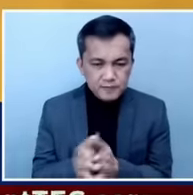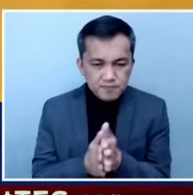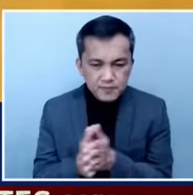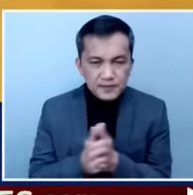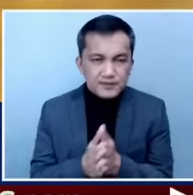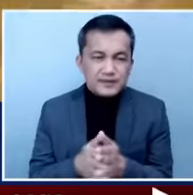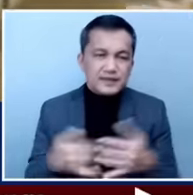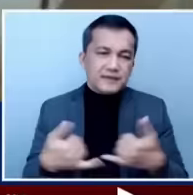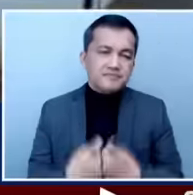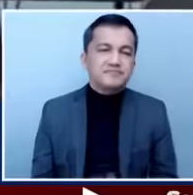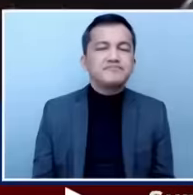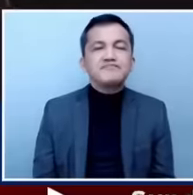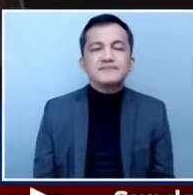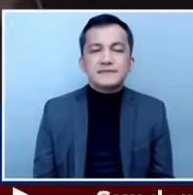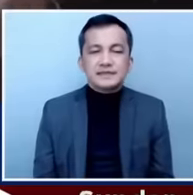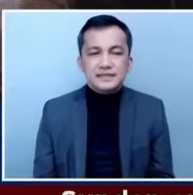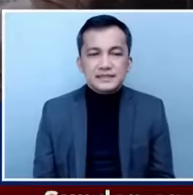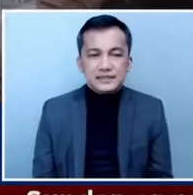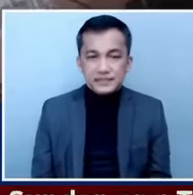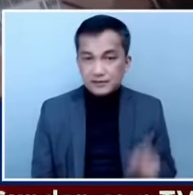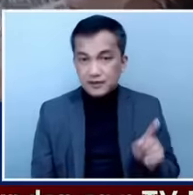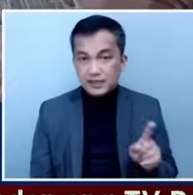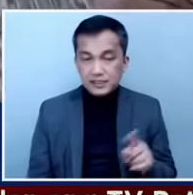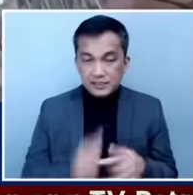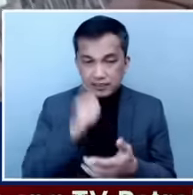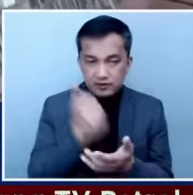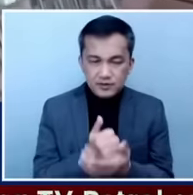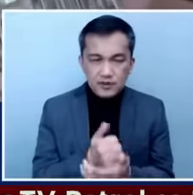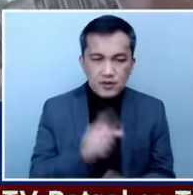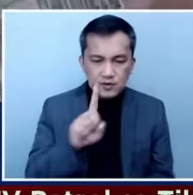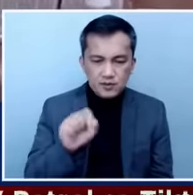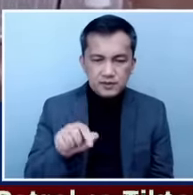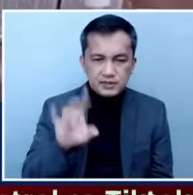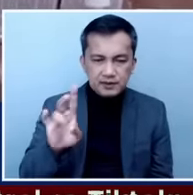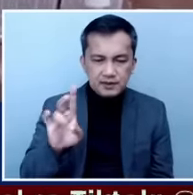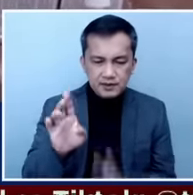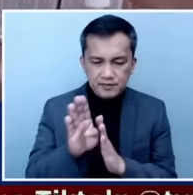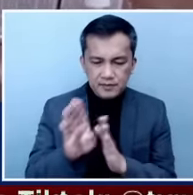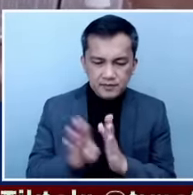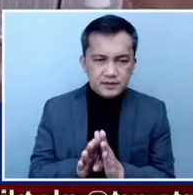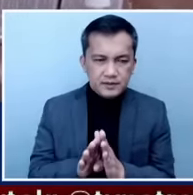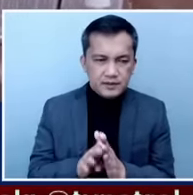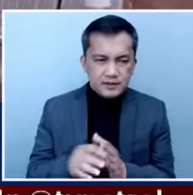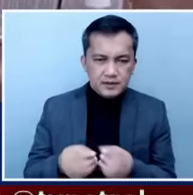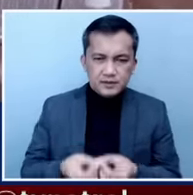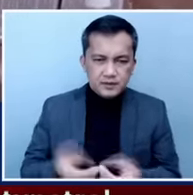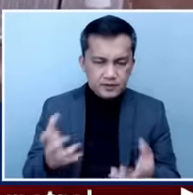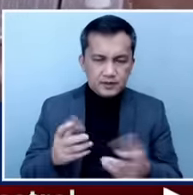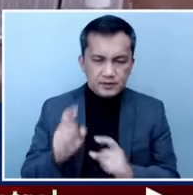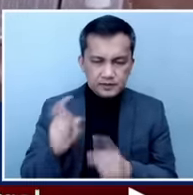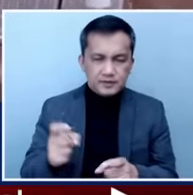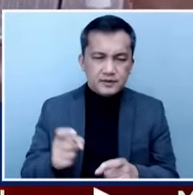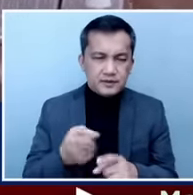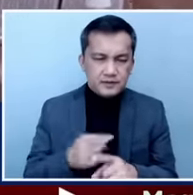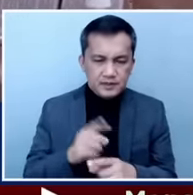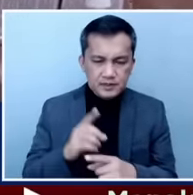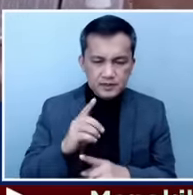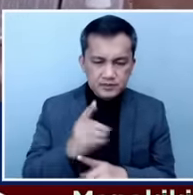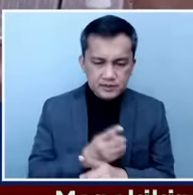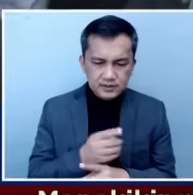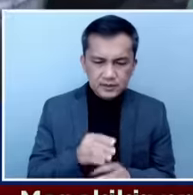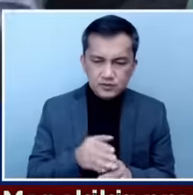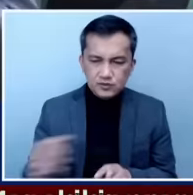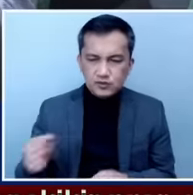laro. Kinumpirma rin ni Robles na 1.7 billion pesos na ang naipamigay na premyo mula Disyembre hanggang